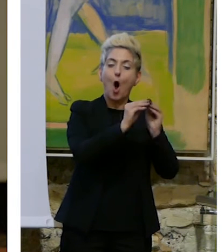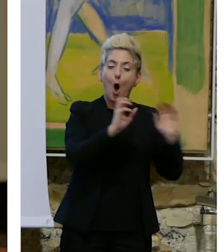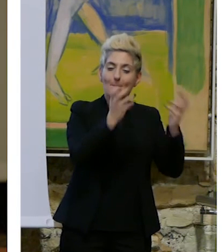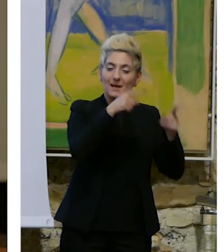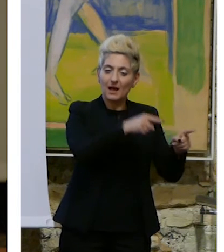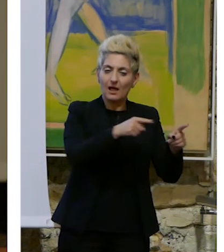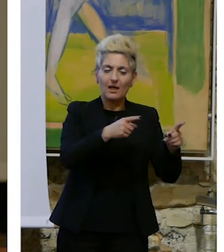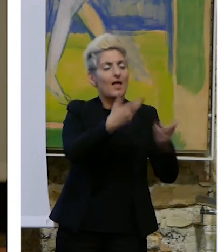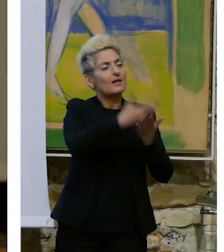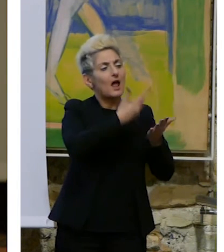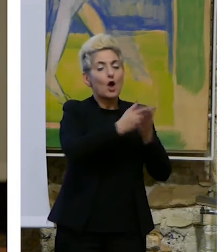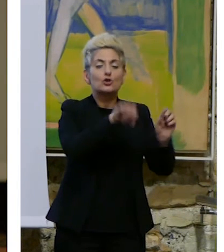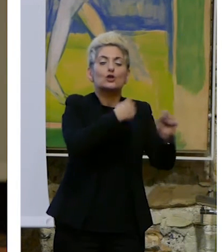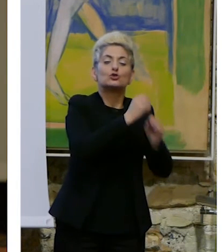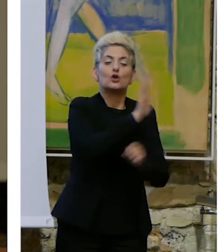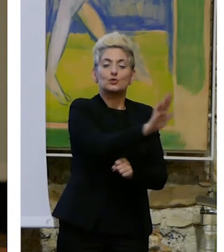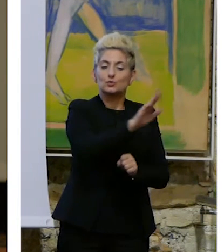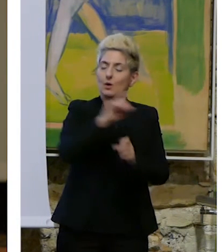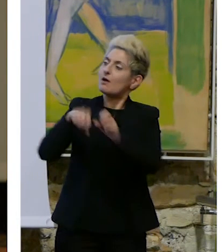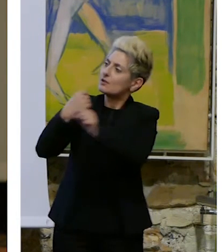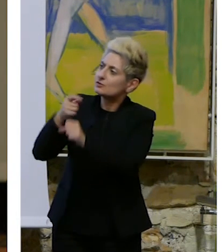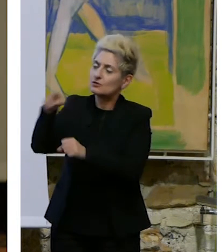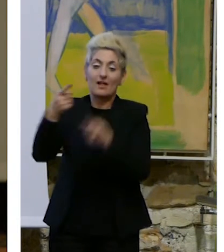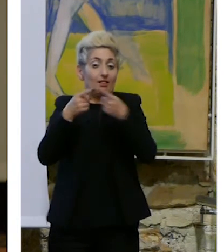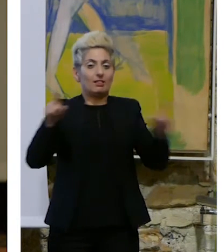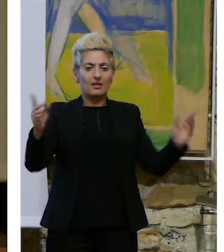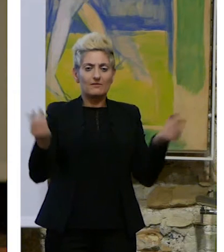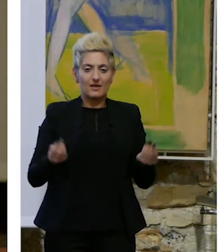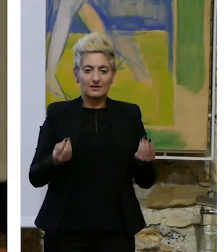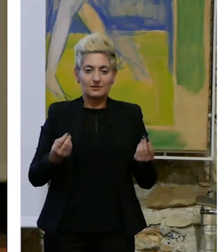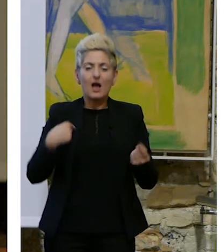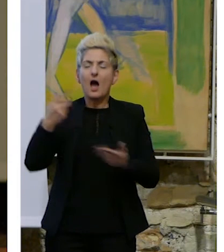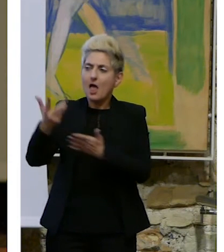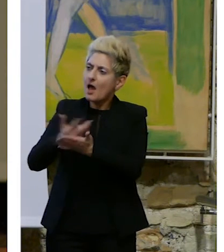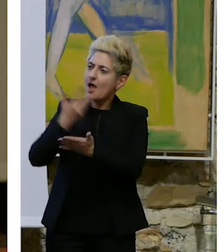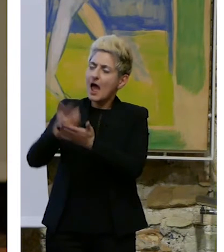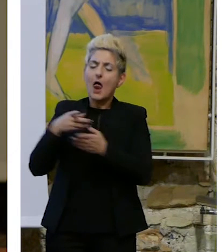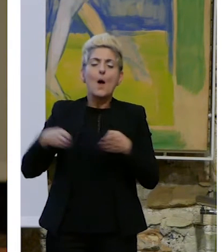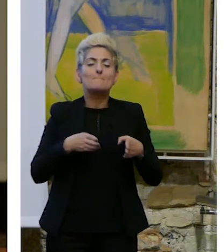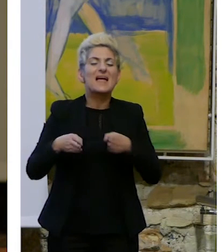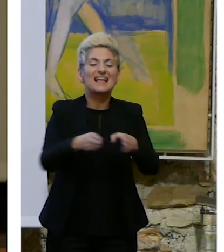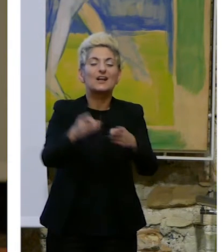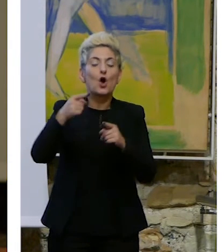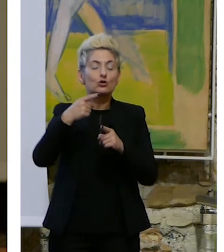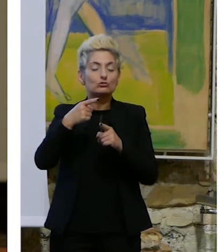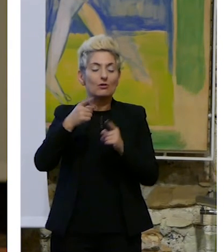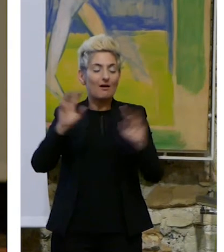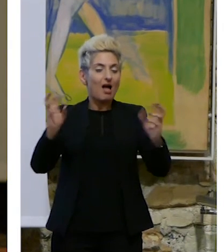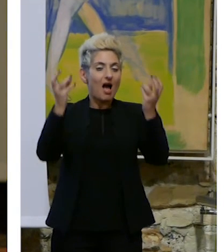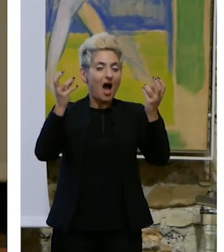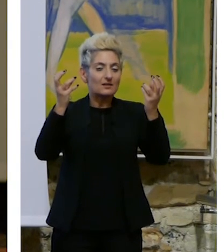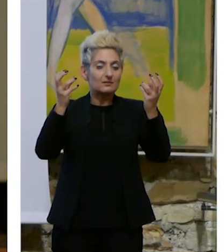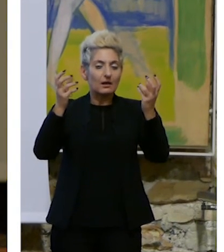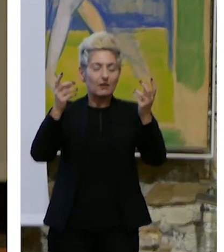racconto ciò che elabora il mio cervello, ed è questo racconto che fa sì che il percorso artistico sia così fascinantemente complesso.